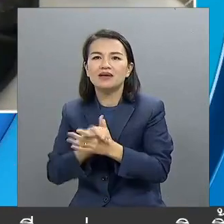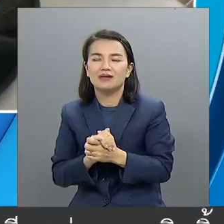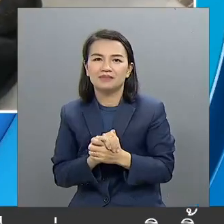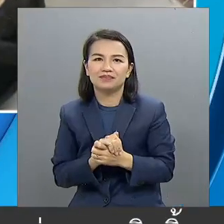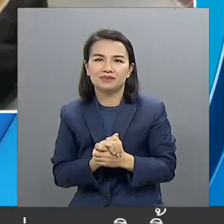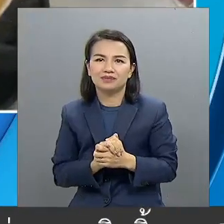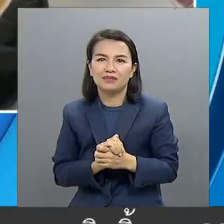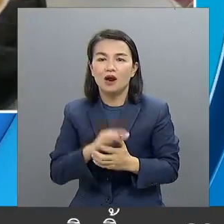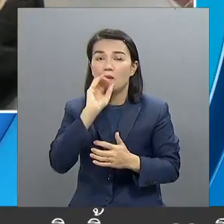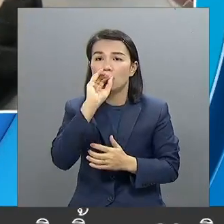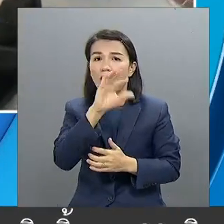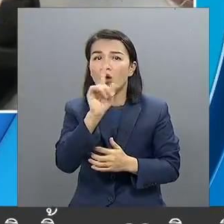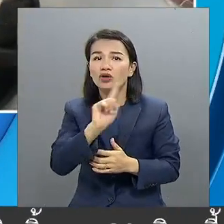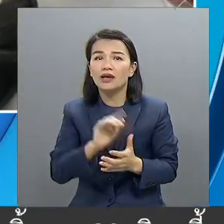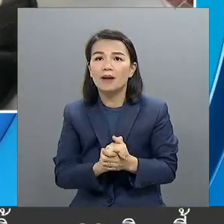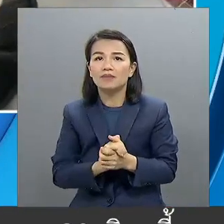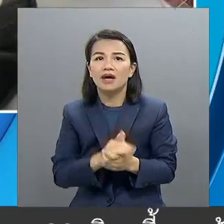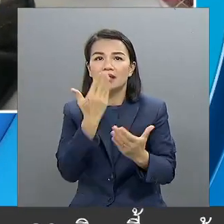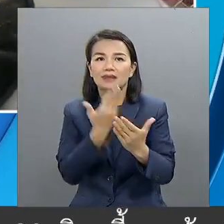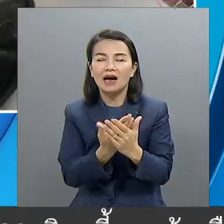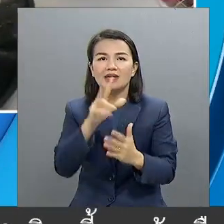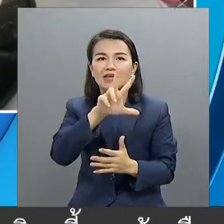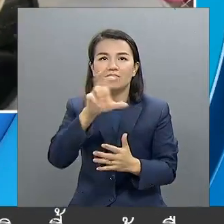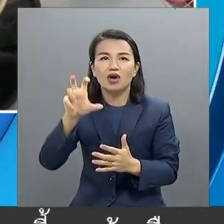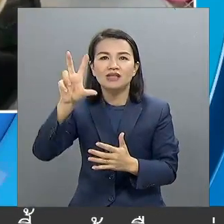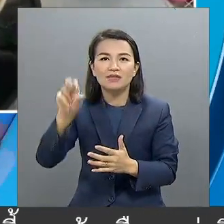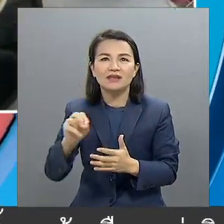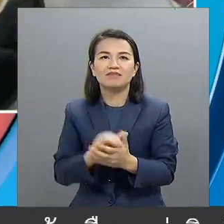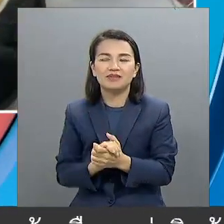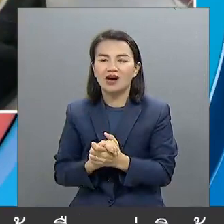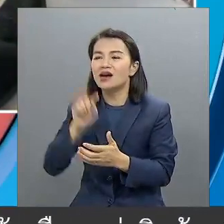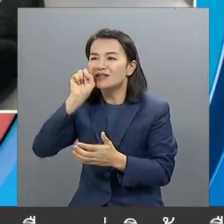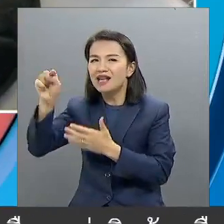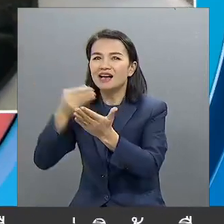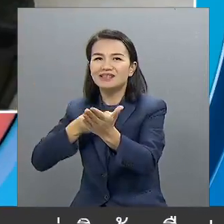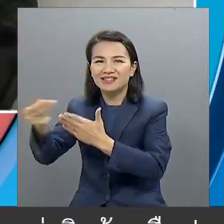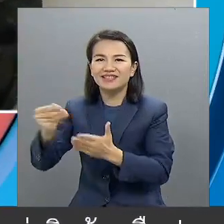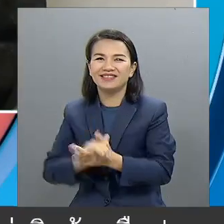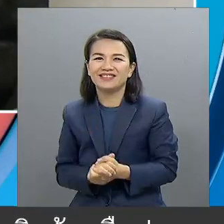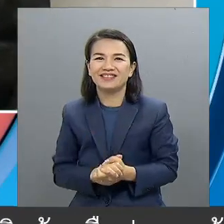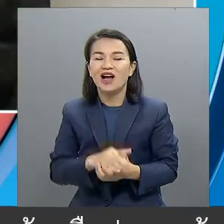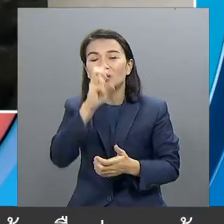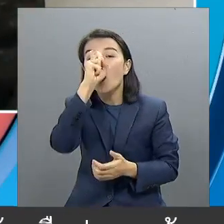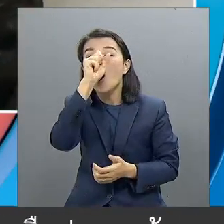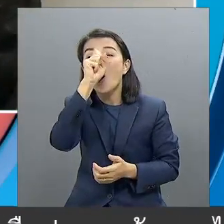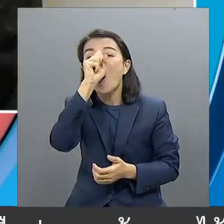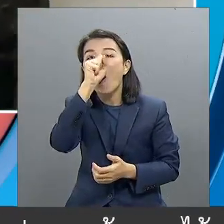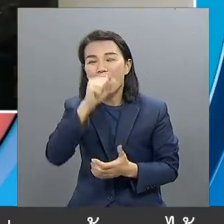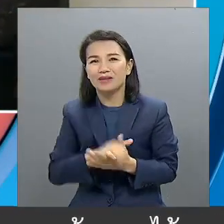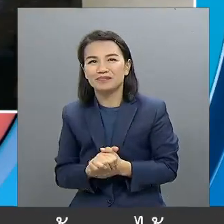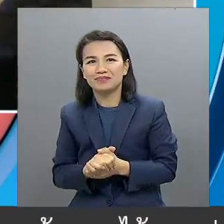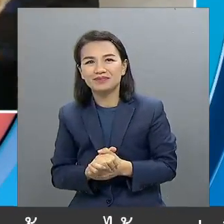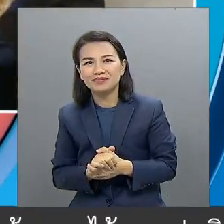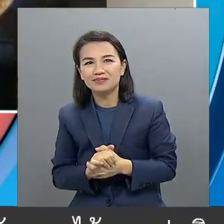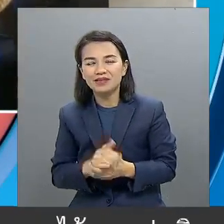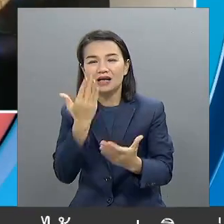ลน330 บาพี่ฤูเป้ เด๋ผม C.F.ให้ได้เลยเราตองสั่งมาลครบพี่ฤเป้ ตองลองต้หมวาทุกคนท 330